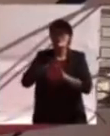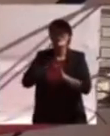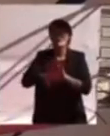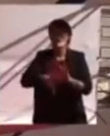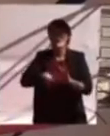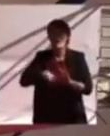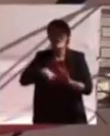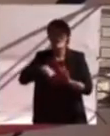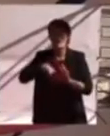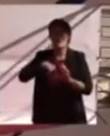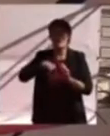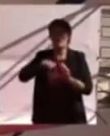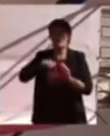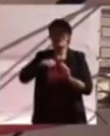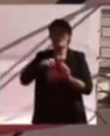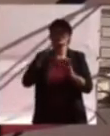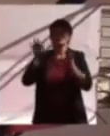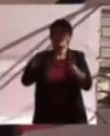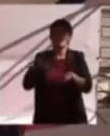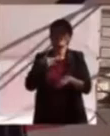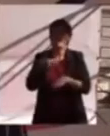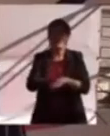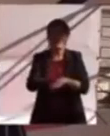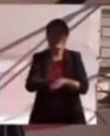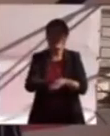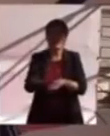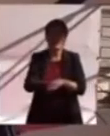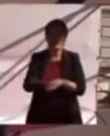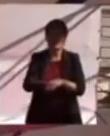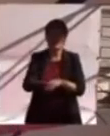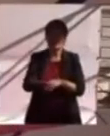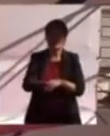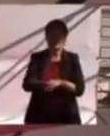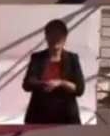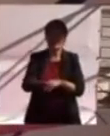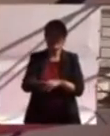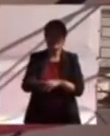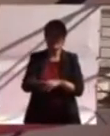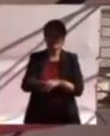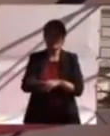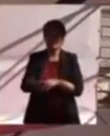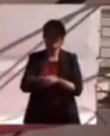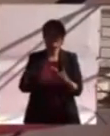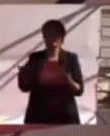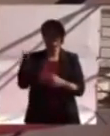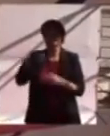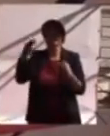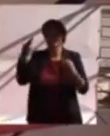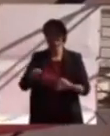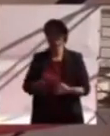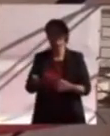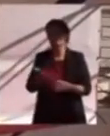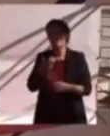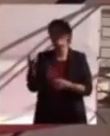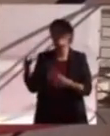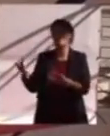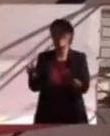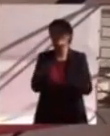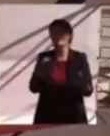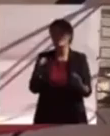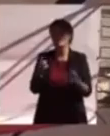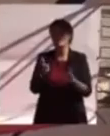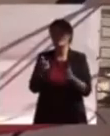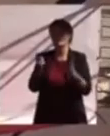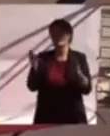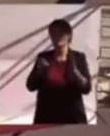nel caso dovessero ancora nonostante il nostro contributo aumentare perché i numeri aumenteranno perché il look tavoli abbassati